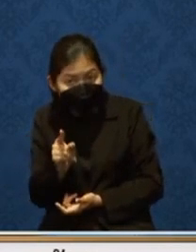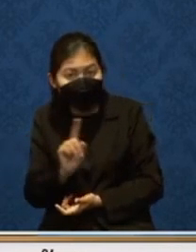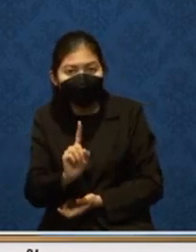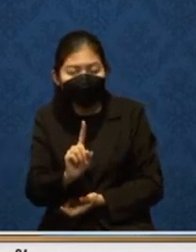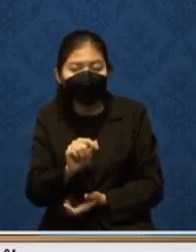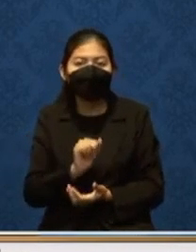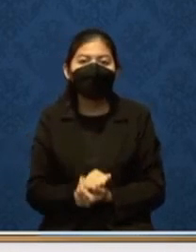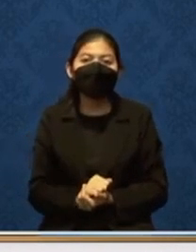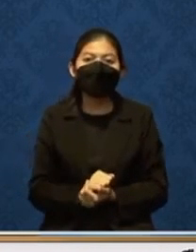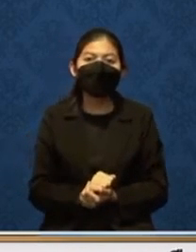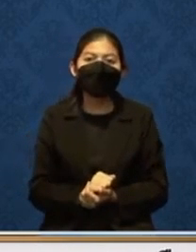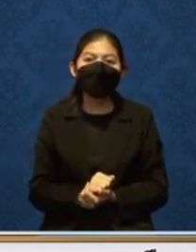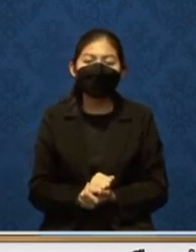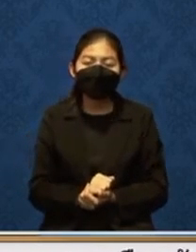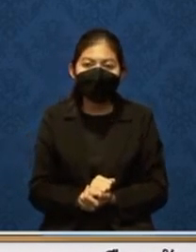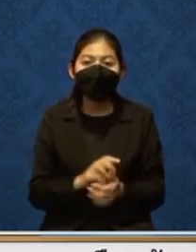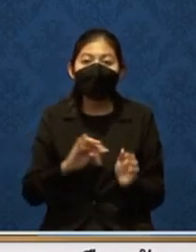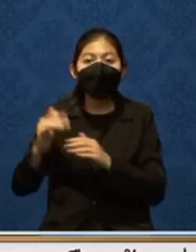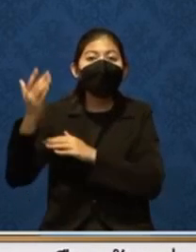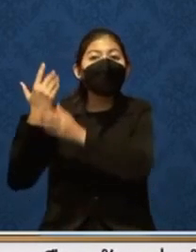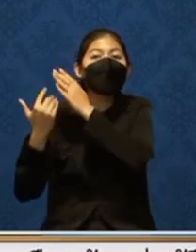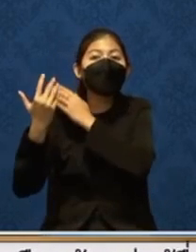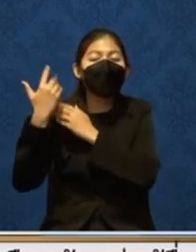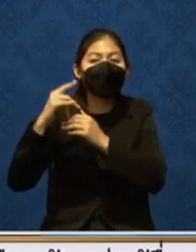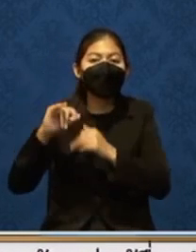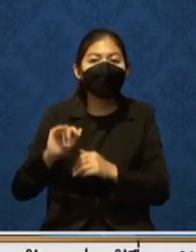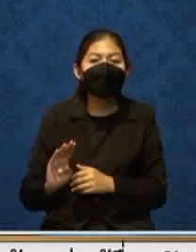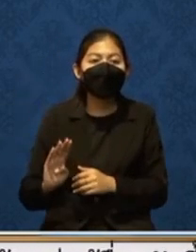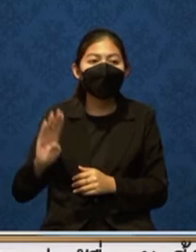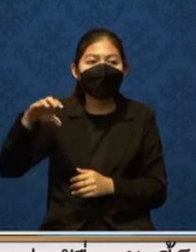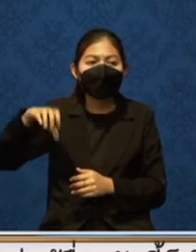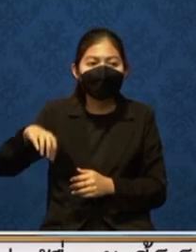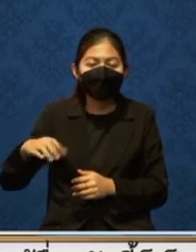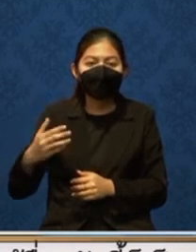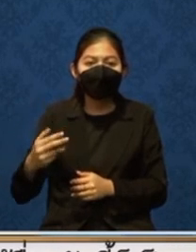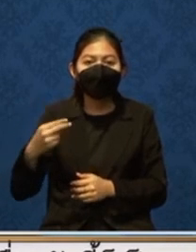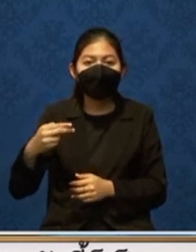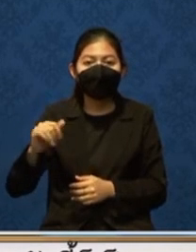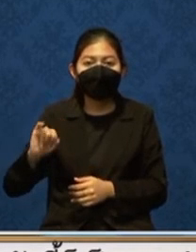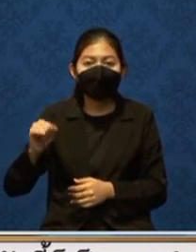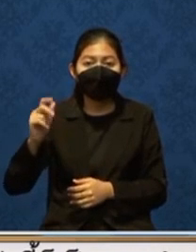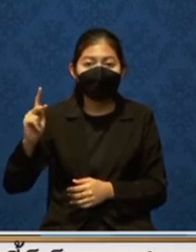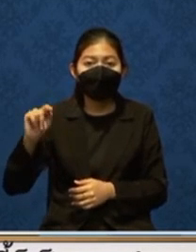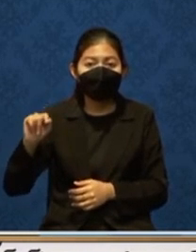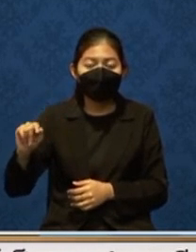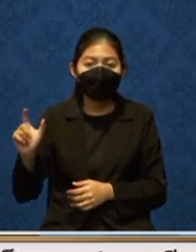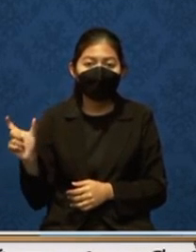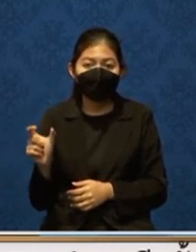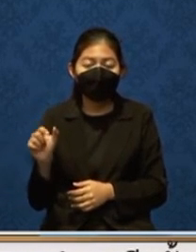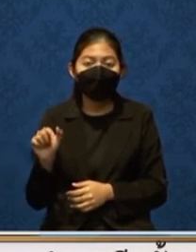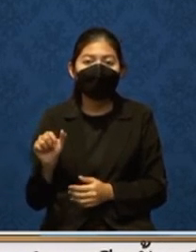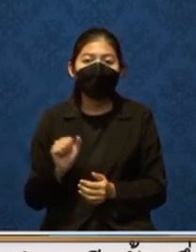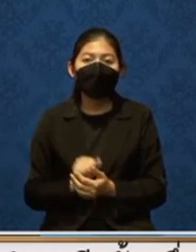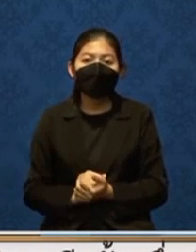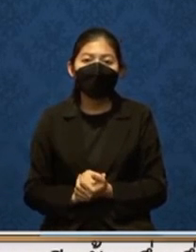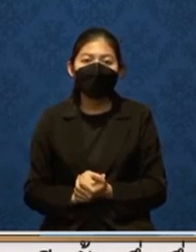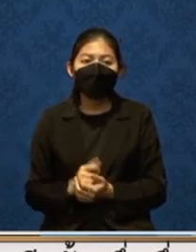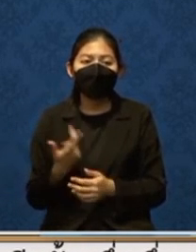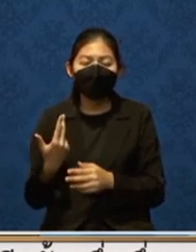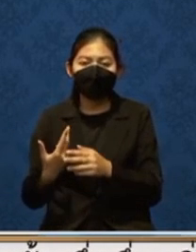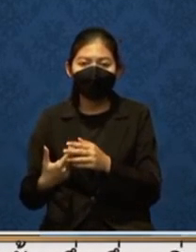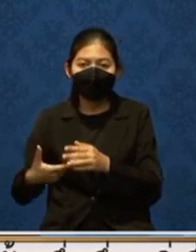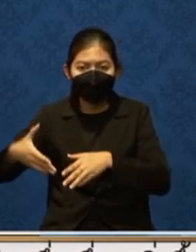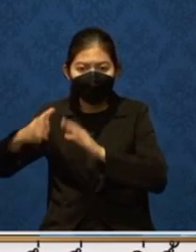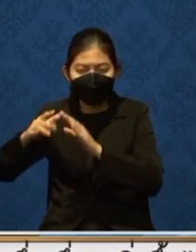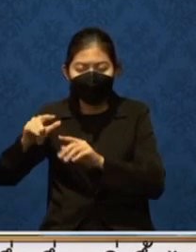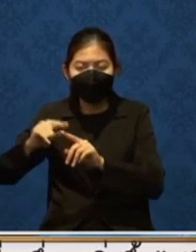ต่อัเราลมาดูประวติเข้าๆ ของห้างหนสจำกดแถงนี้กัคร ธรมท่านห้างหนส่นนี้ถูก จดจัดตั้งข